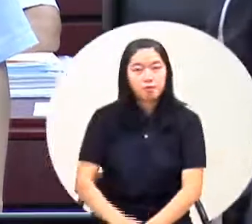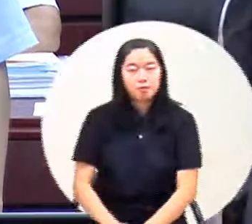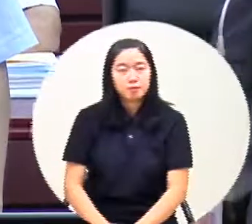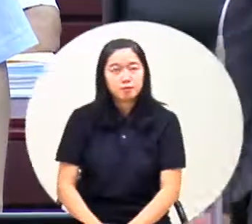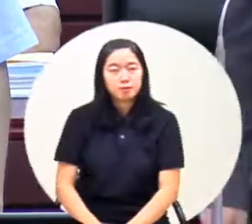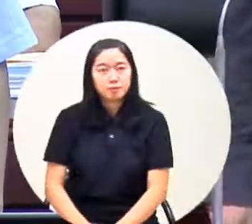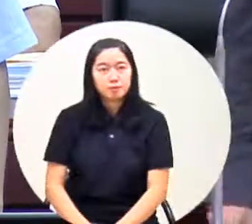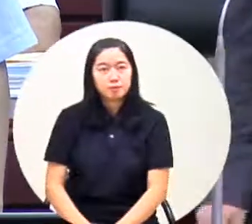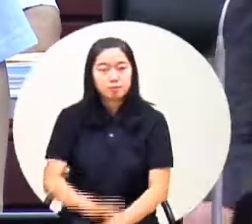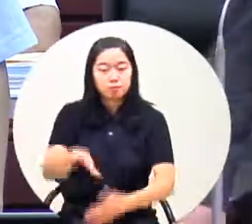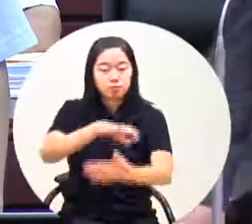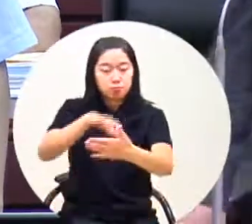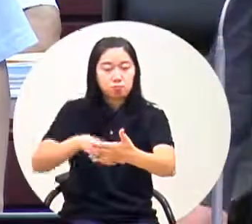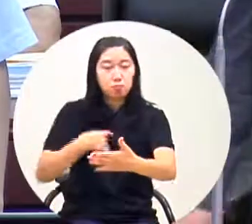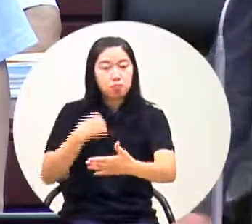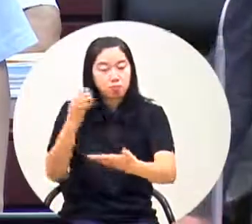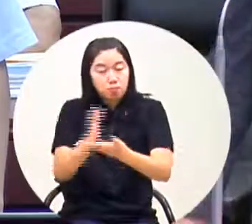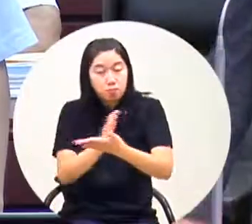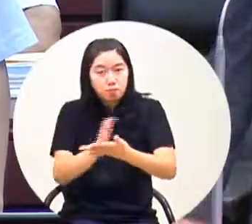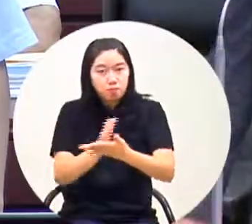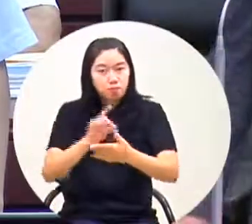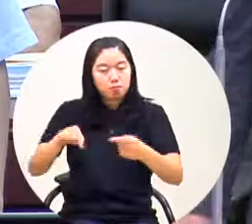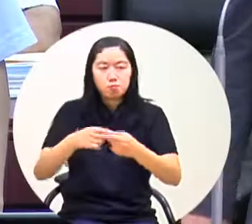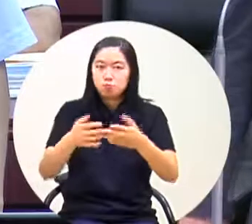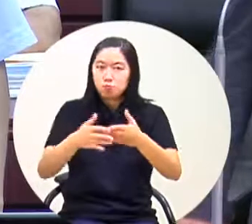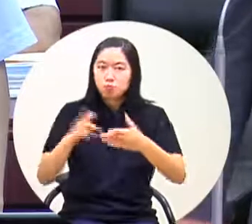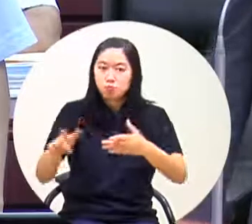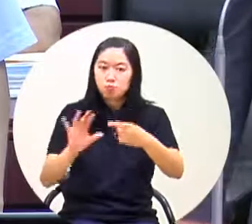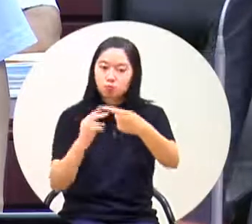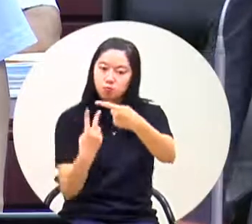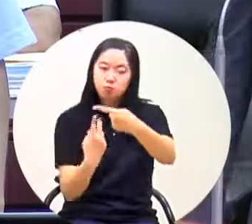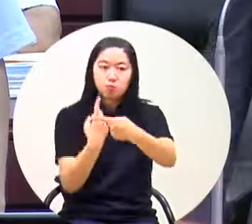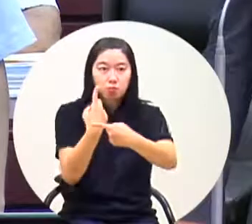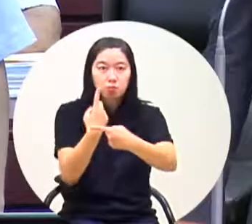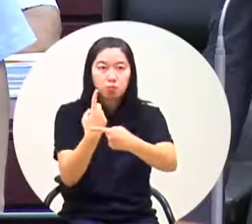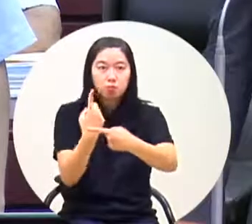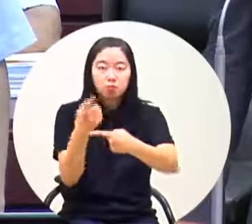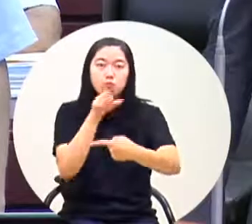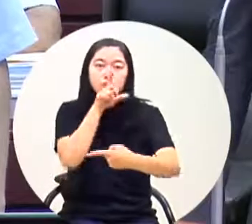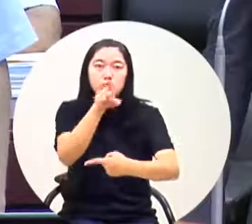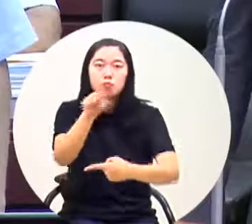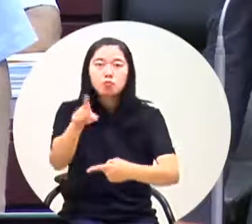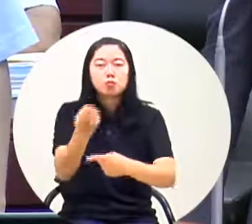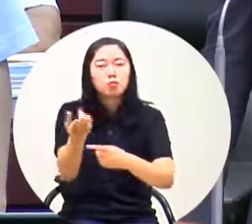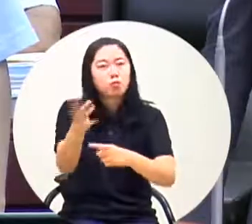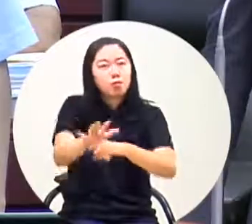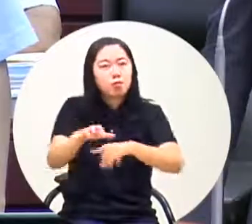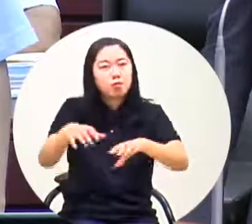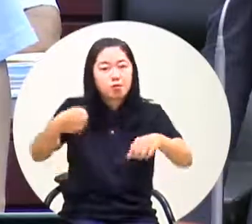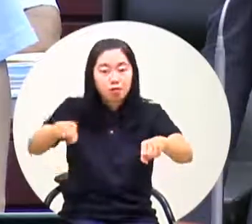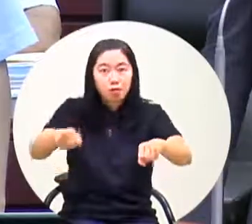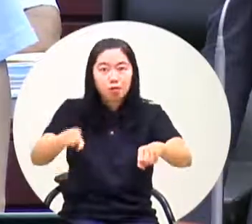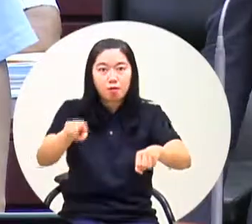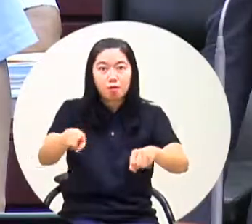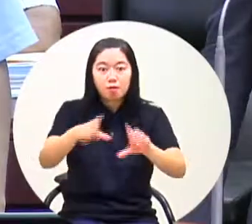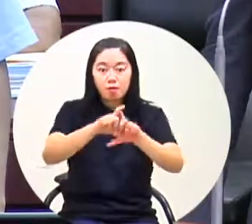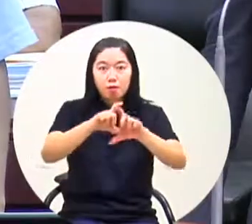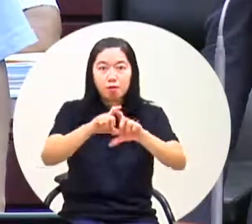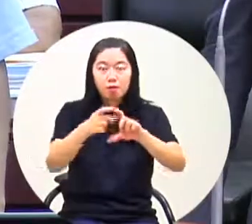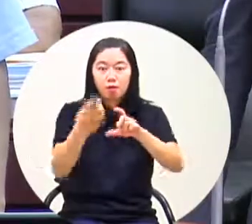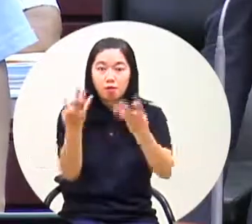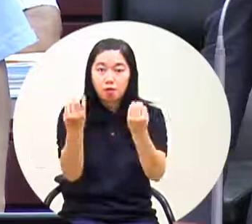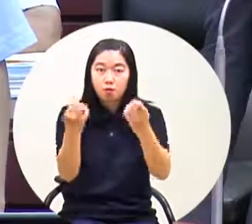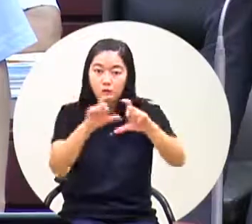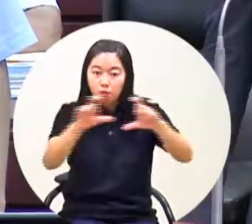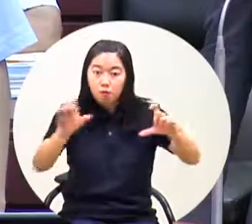面我们也评估起来，应该会有一半以上是所谓的死车，就是有牌，要么个车